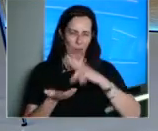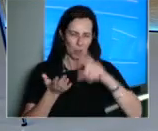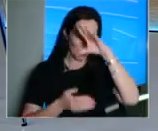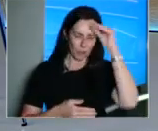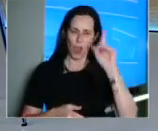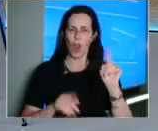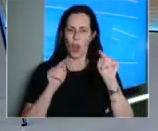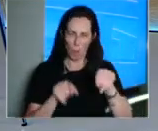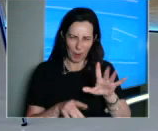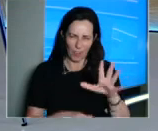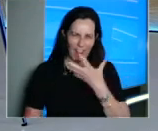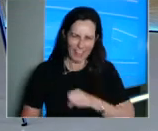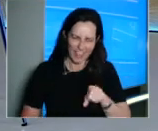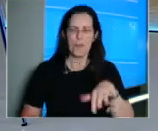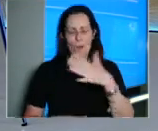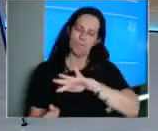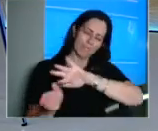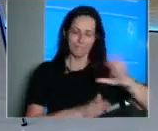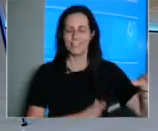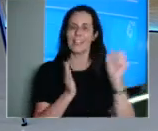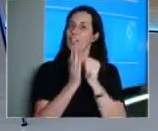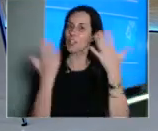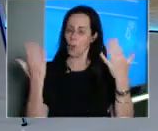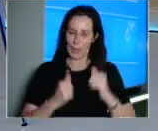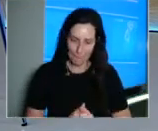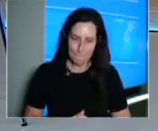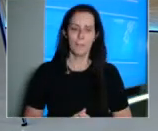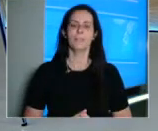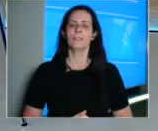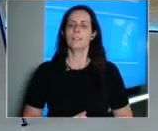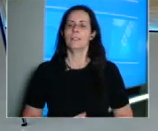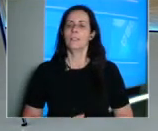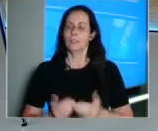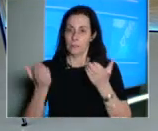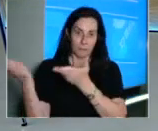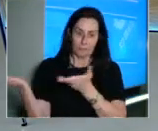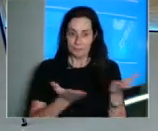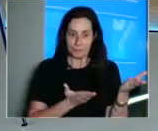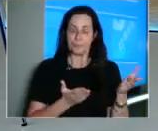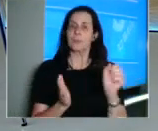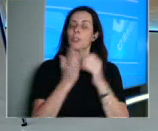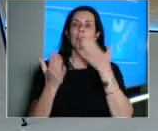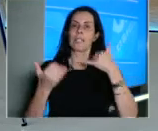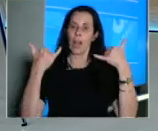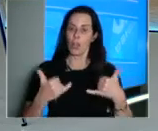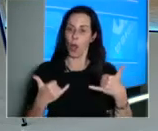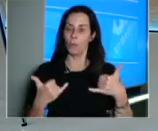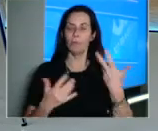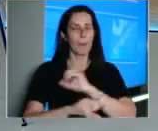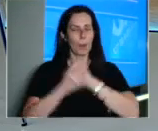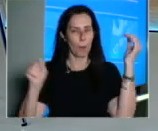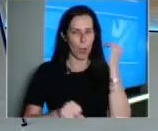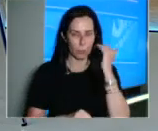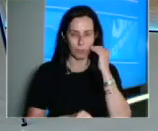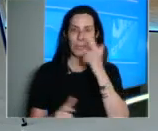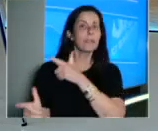בקיצור, לא באנו לדכא אתכם, אז בואו נעבור לעיתונים. אני מניח שהם יעשו את העבודה היטב הבוקר. הנה בישראל היום, חשד לפיגוע בארצות